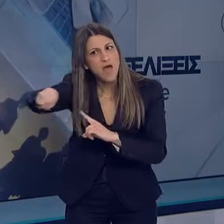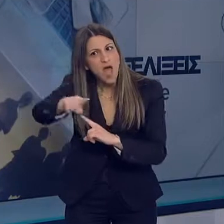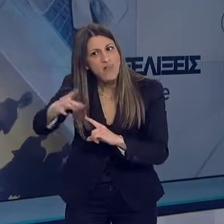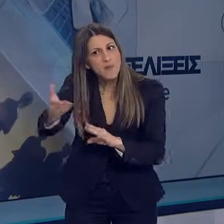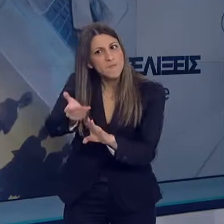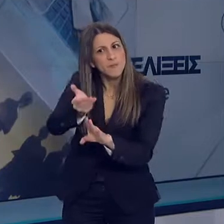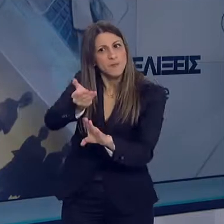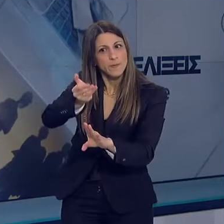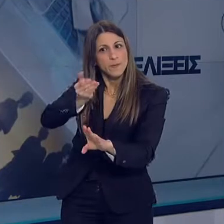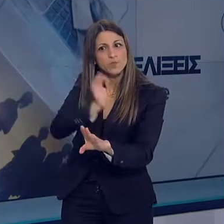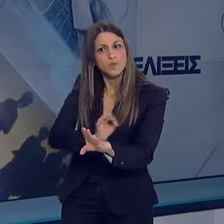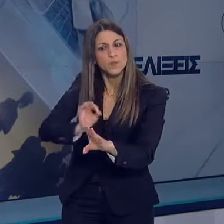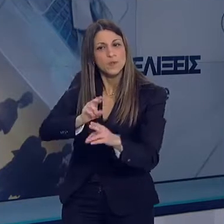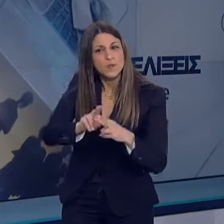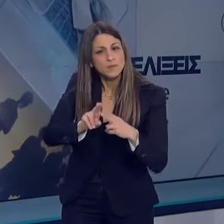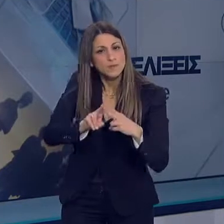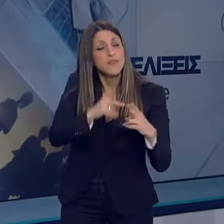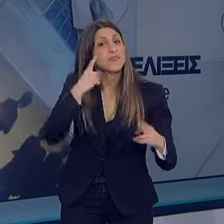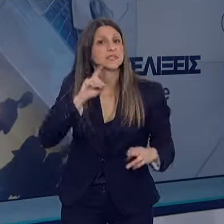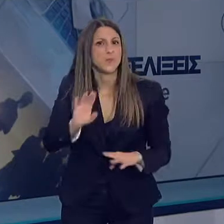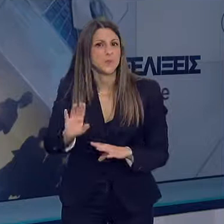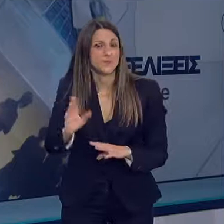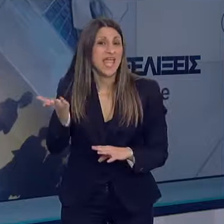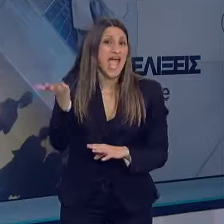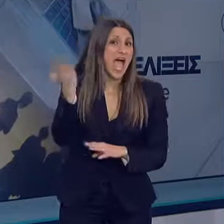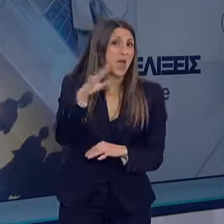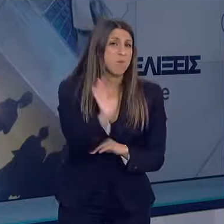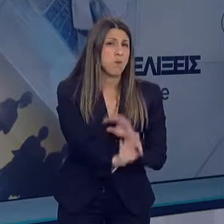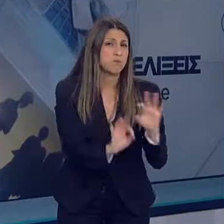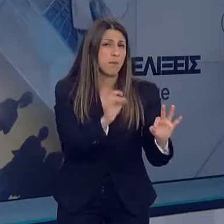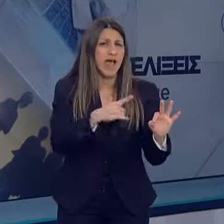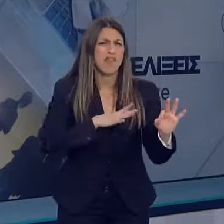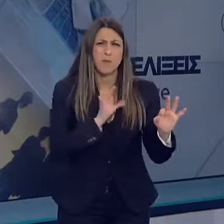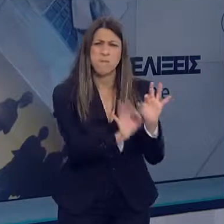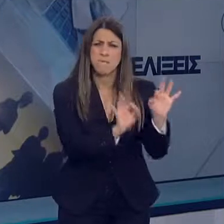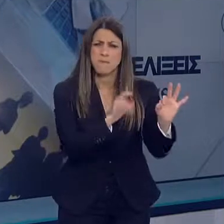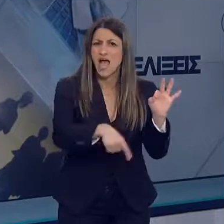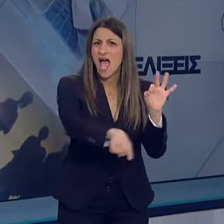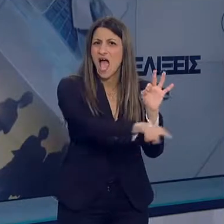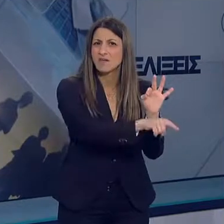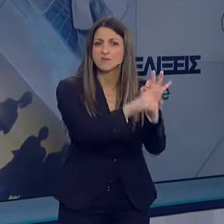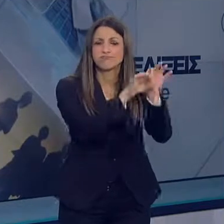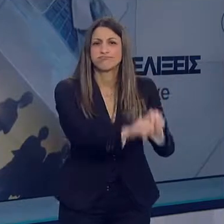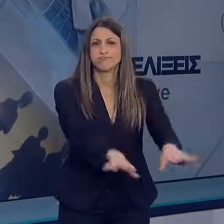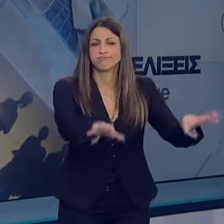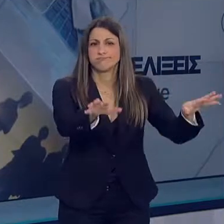πηγή μετάδοσης. Οι περισσότεροι έχουν εκτεθεί, αλλά είναι και τα κρούσματα που καθορίζουν αυτό που ονομάζουμε μετάδοση στην κοινότητα.